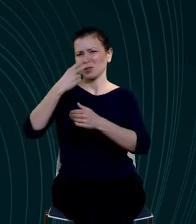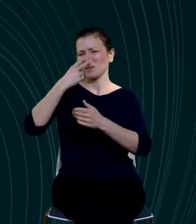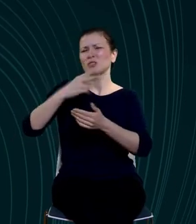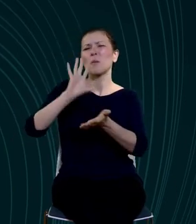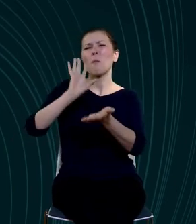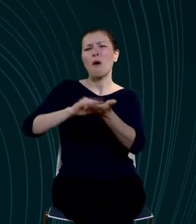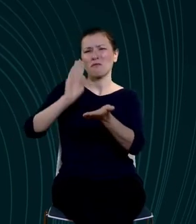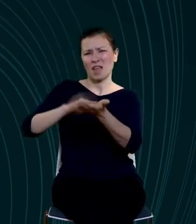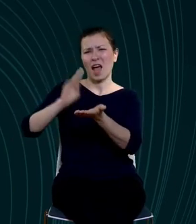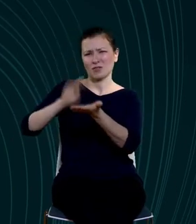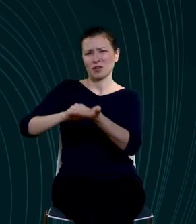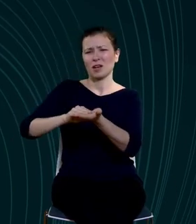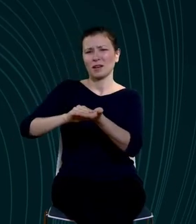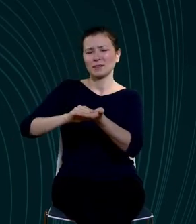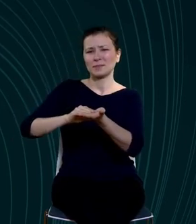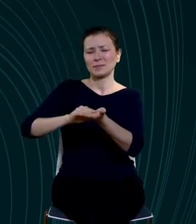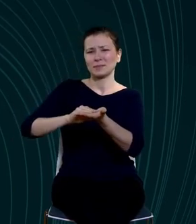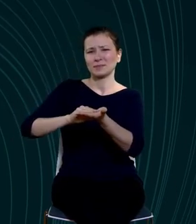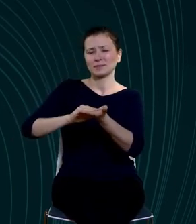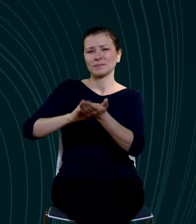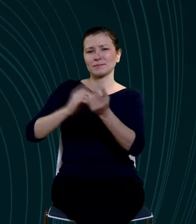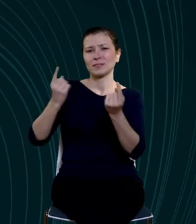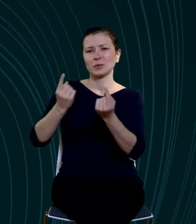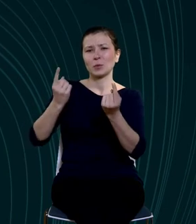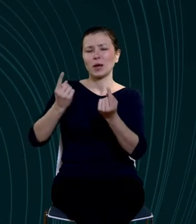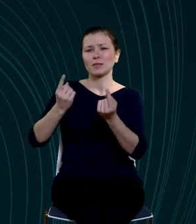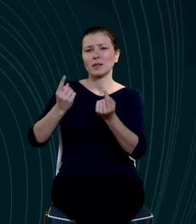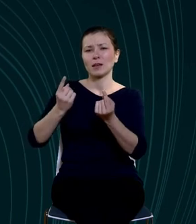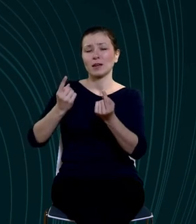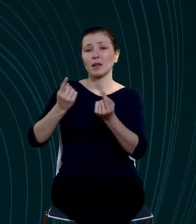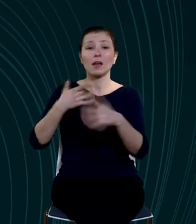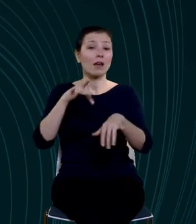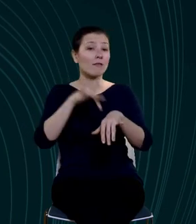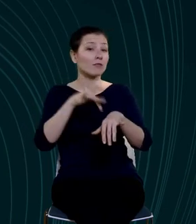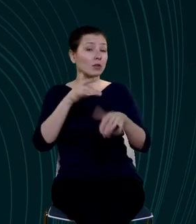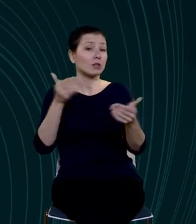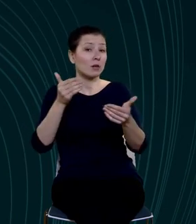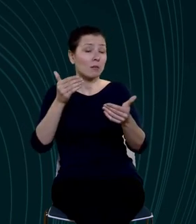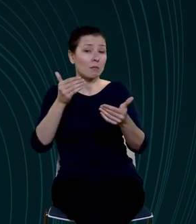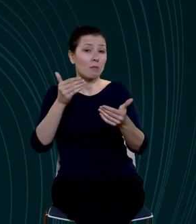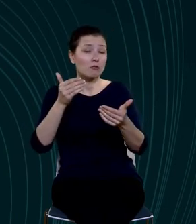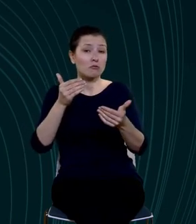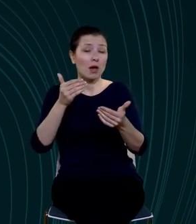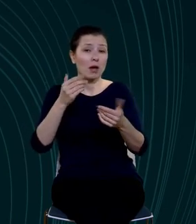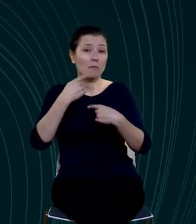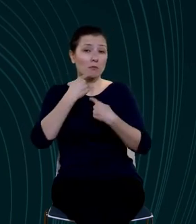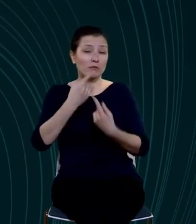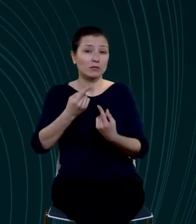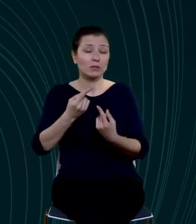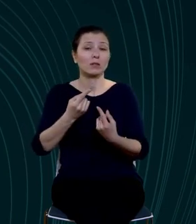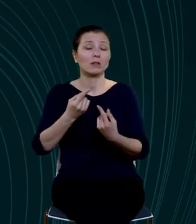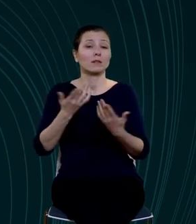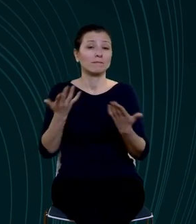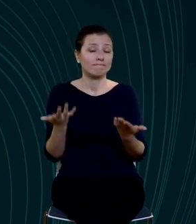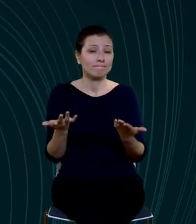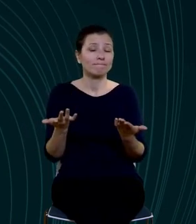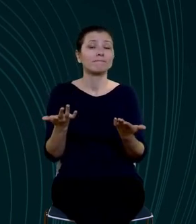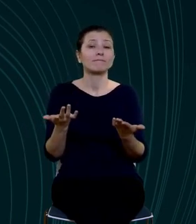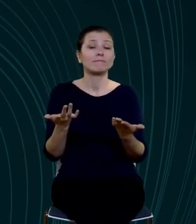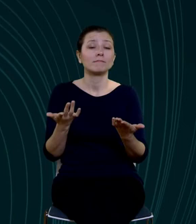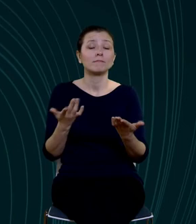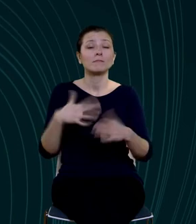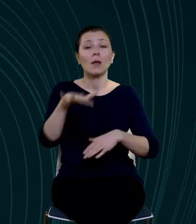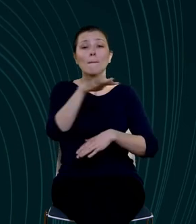naprawdę, powtarzalne zjawisko i wniosek, który można w jakiś sposób uogarniać, że to